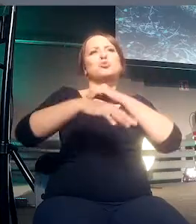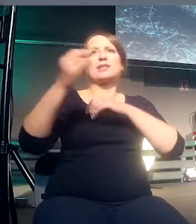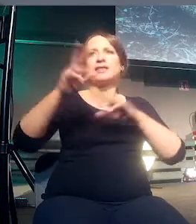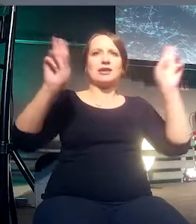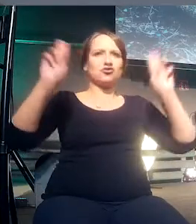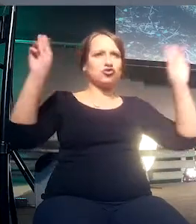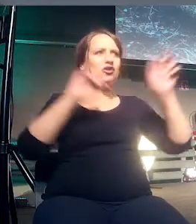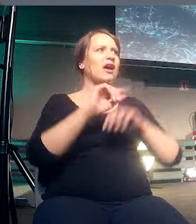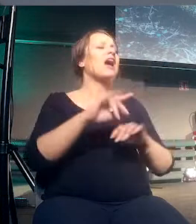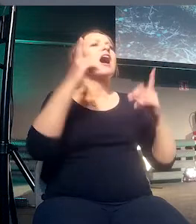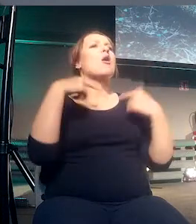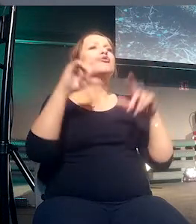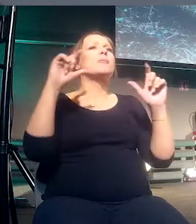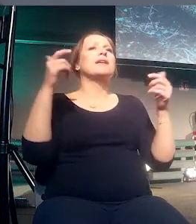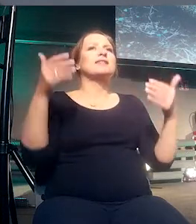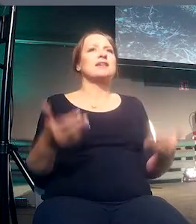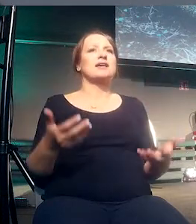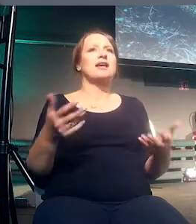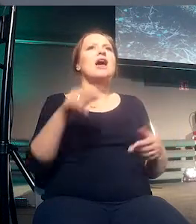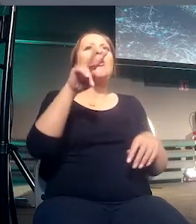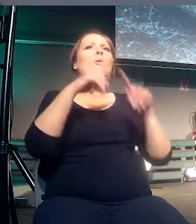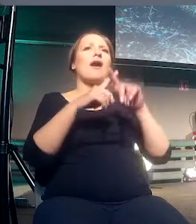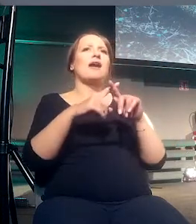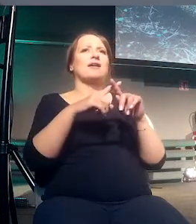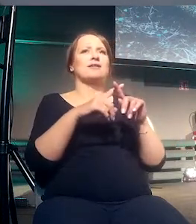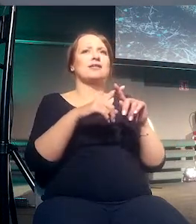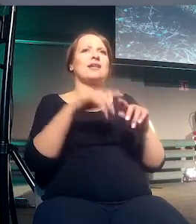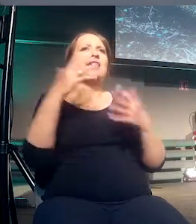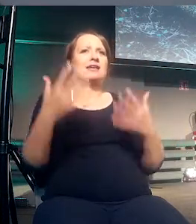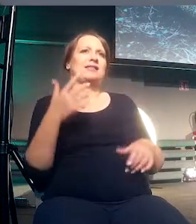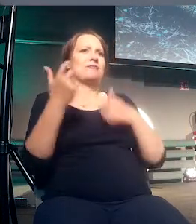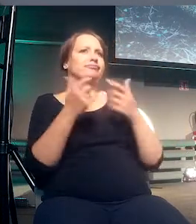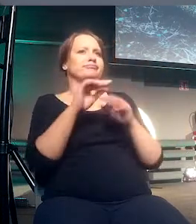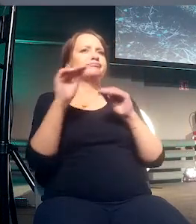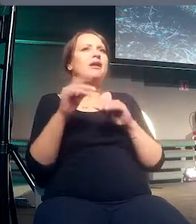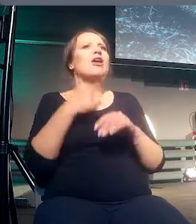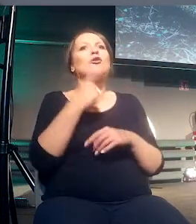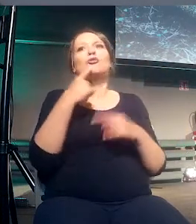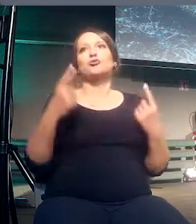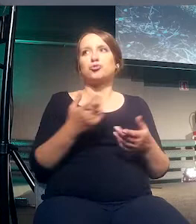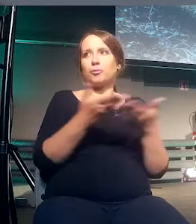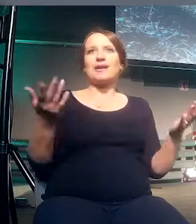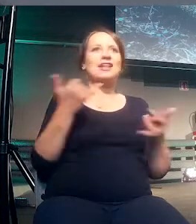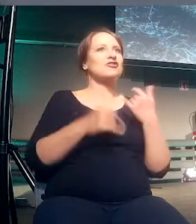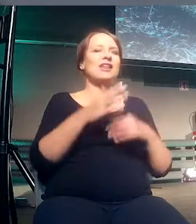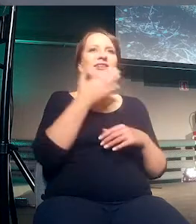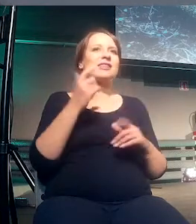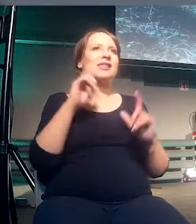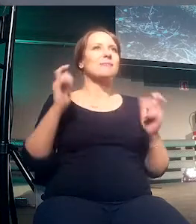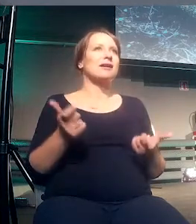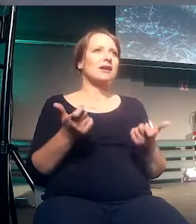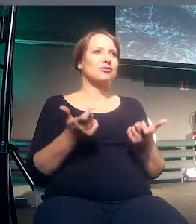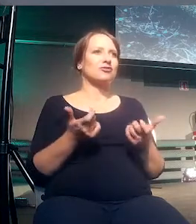A te, które chcą się przebranżowić na UX? Okej, super. W UX-ie nie ma czegoś takiego jak